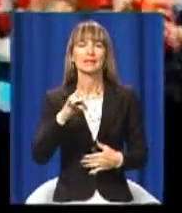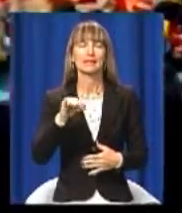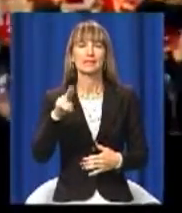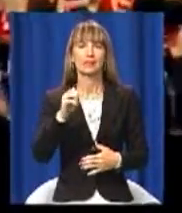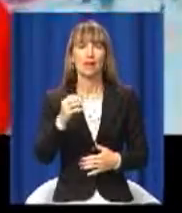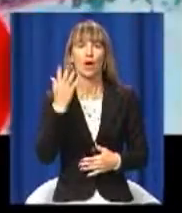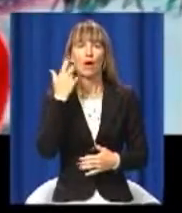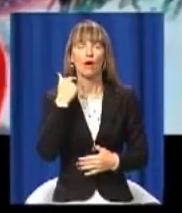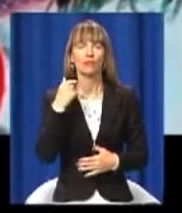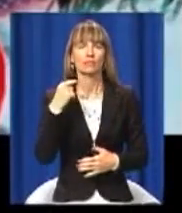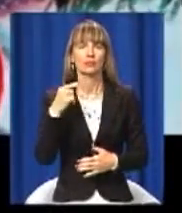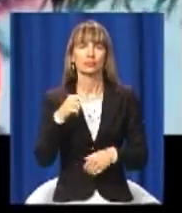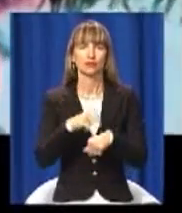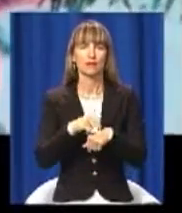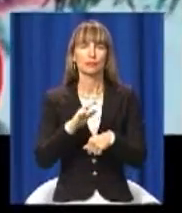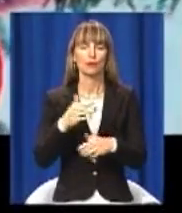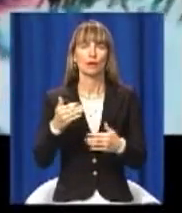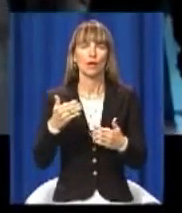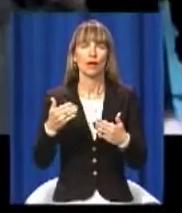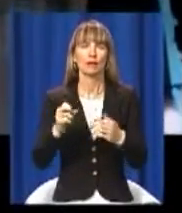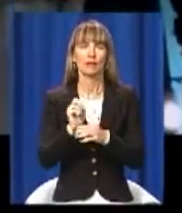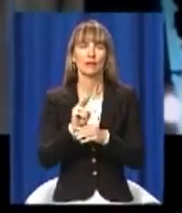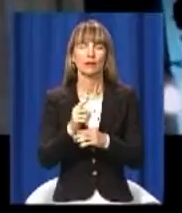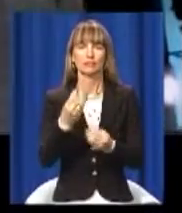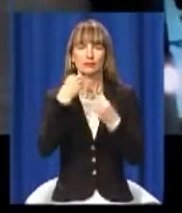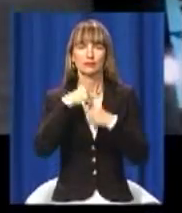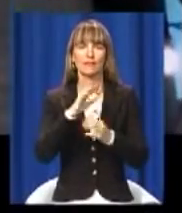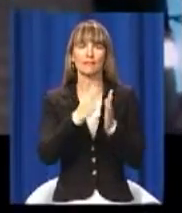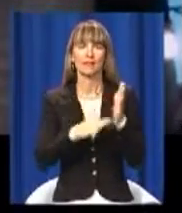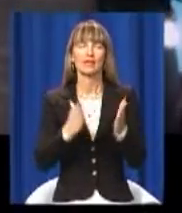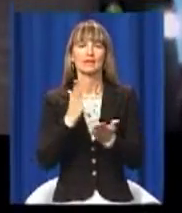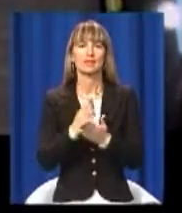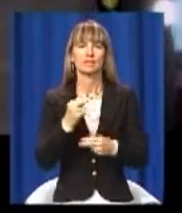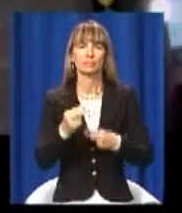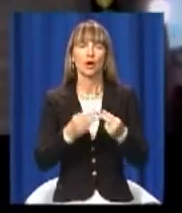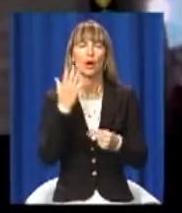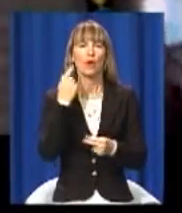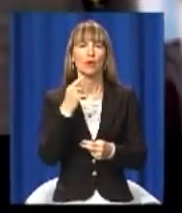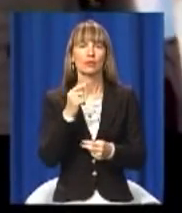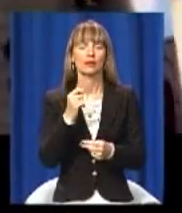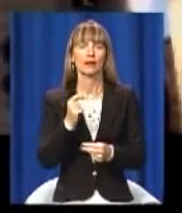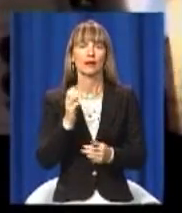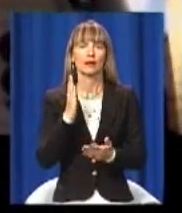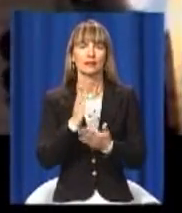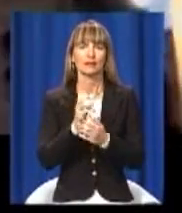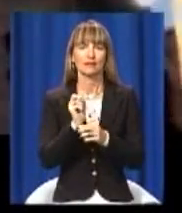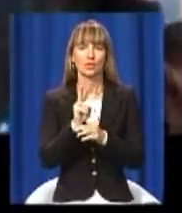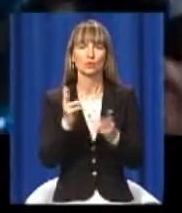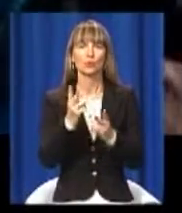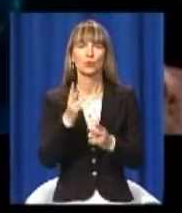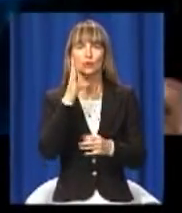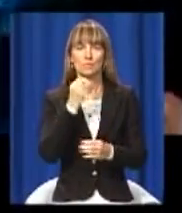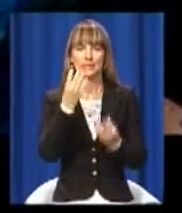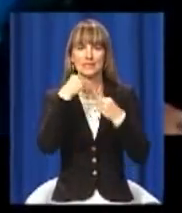годинник почне бити опівночі, іспанці куштують виноград. В Іспанії є повір'я, що коли б'ють куранти, потрібно встигнути з'їсти